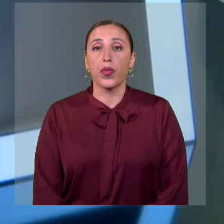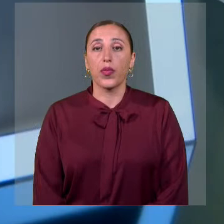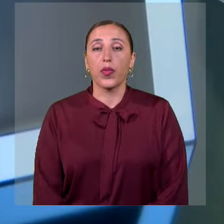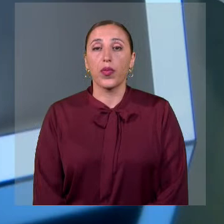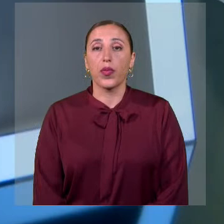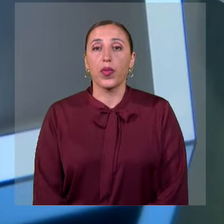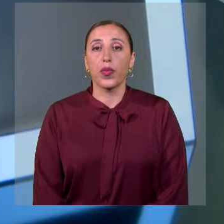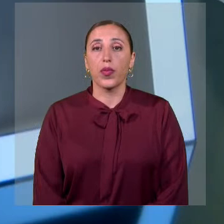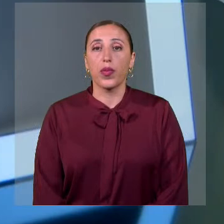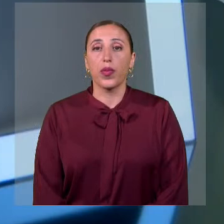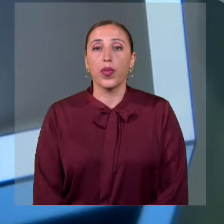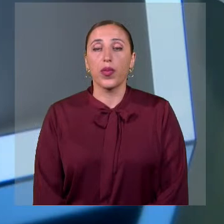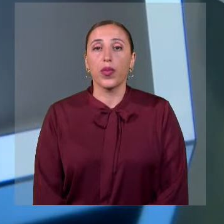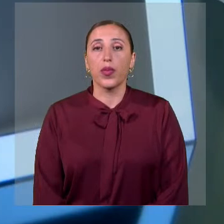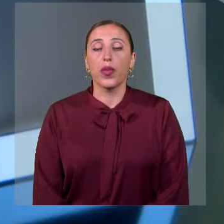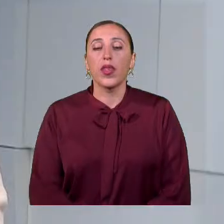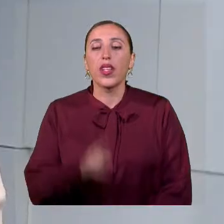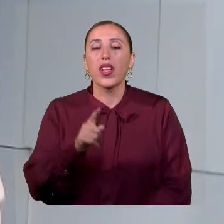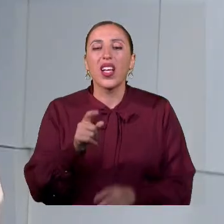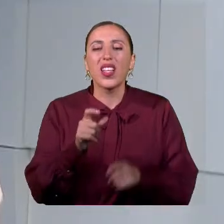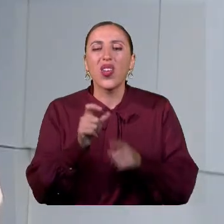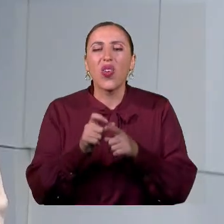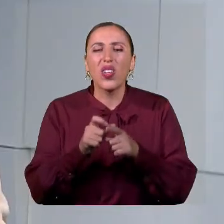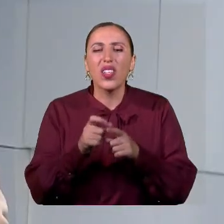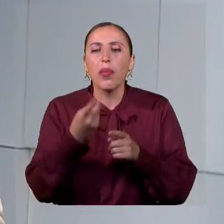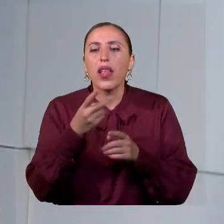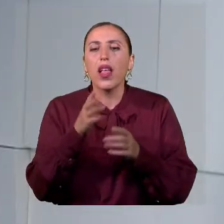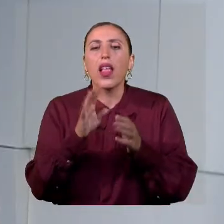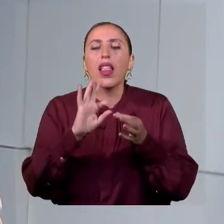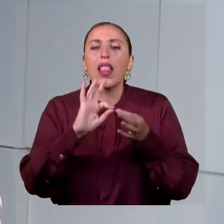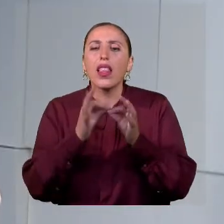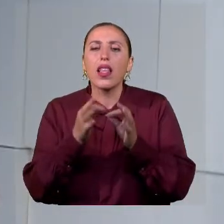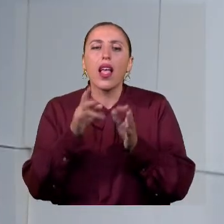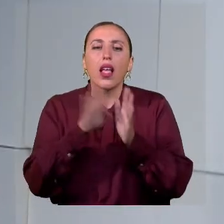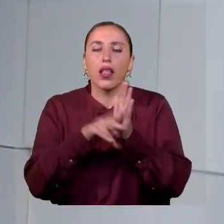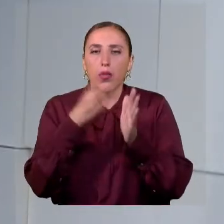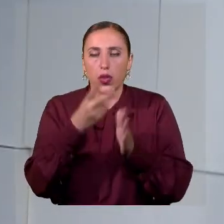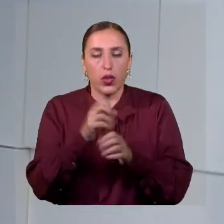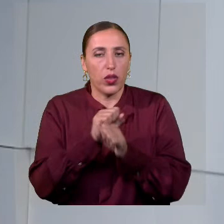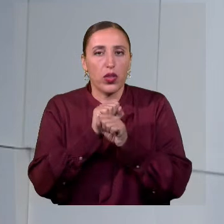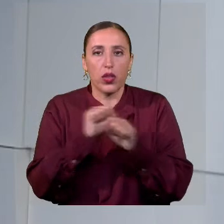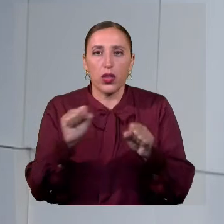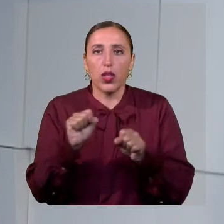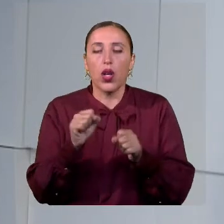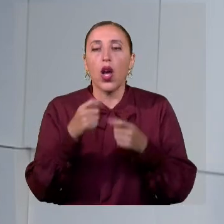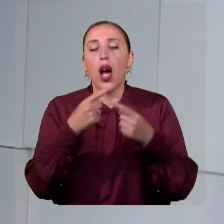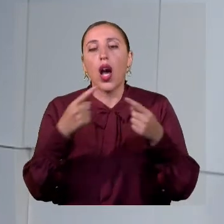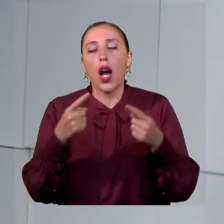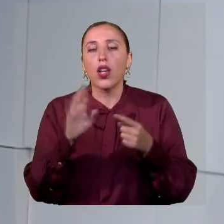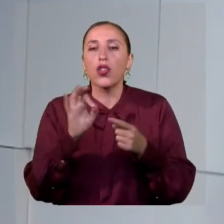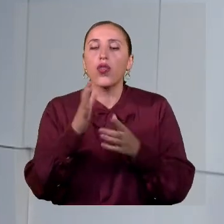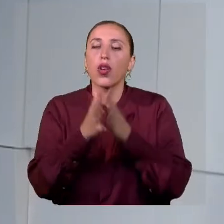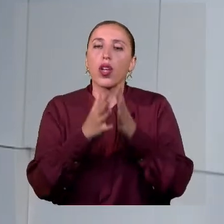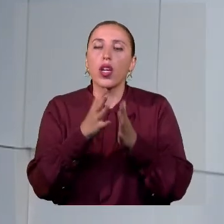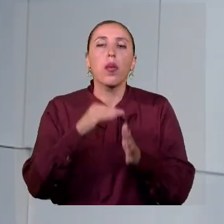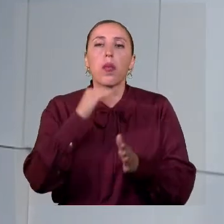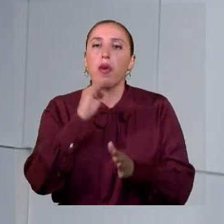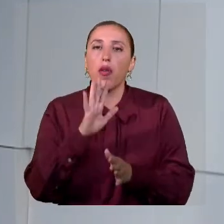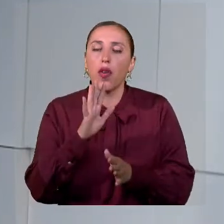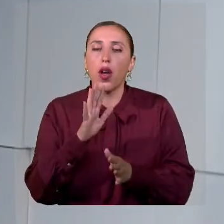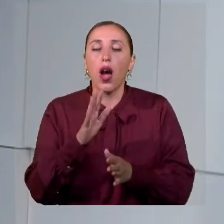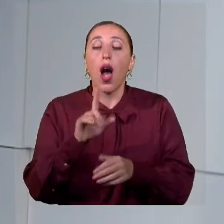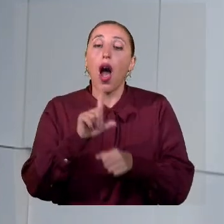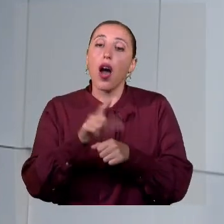պրիմիտիվացնել, հա, այս խոսակցությունները, այ ոչ մի իրավապահ արձագանք չի հերիքում, եկեք միգուցե նայենք մահապատժի